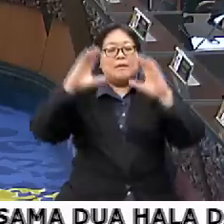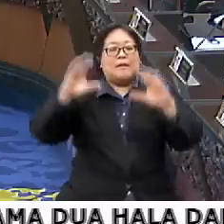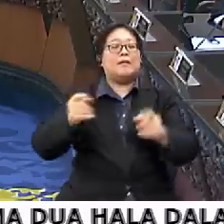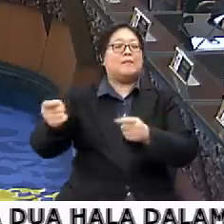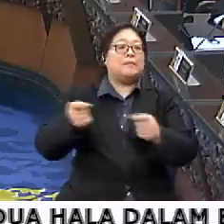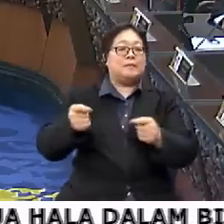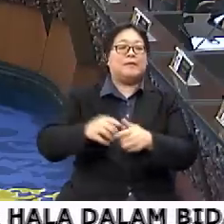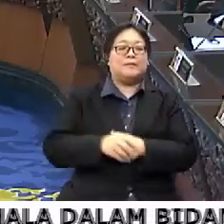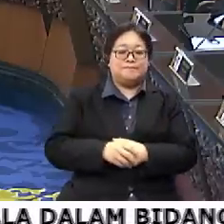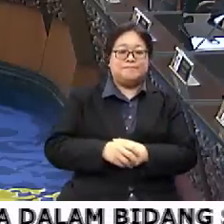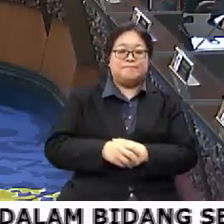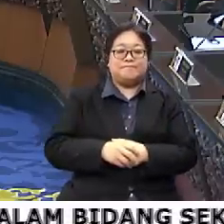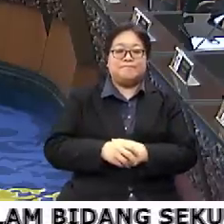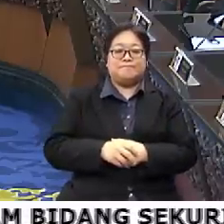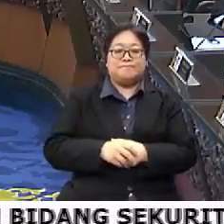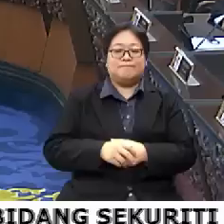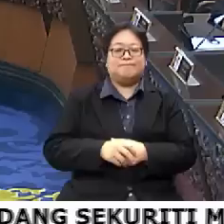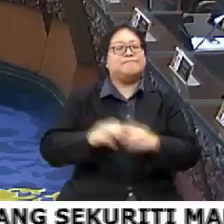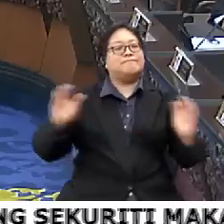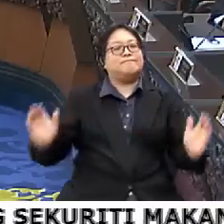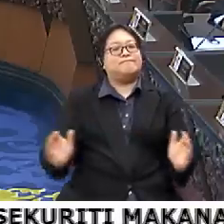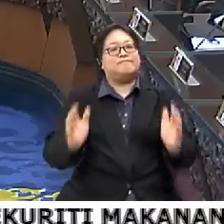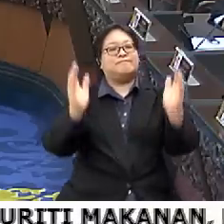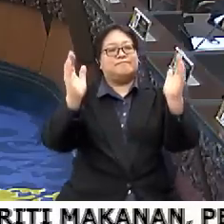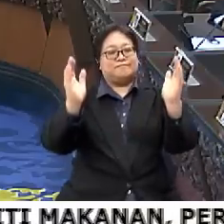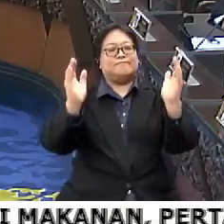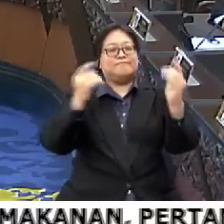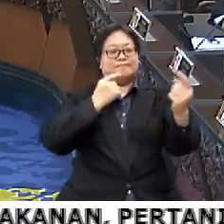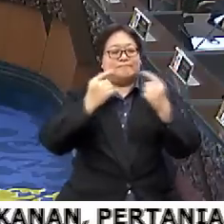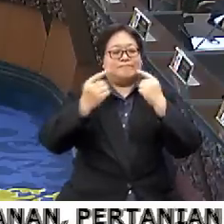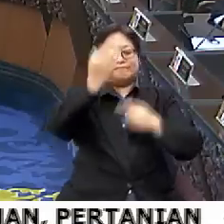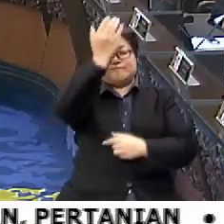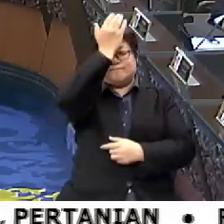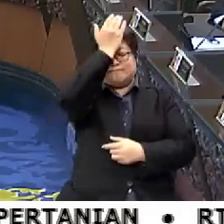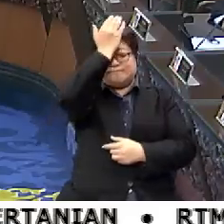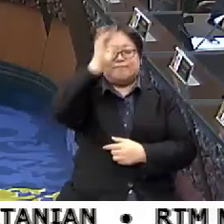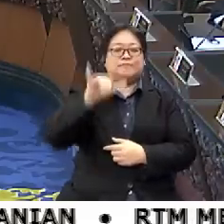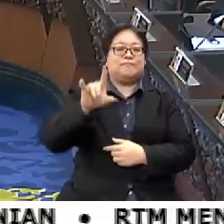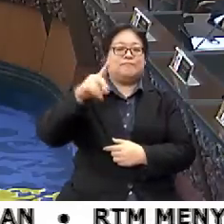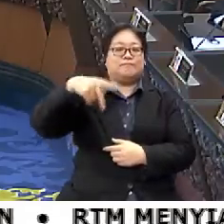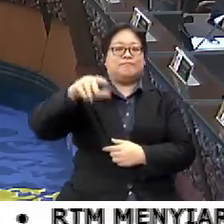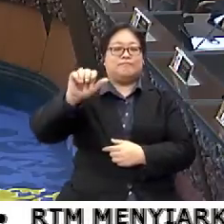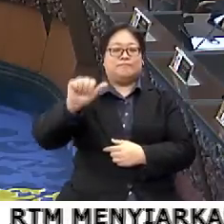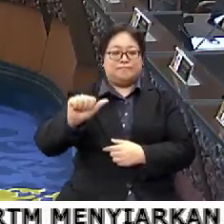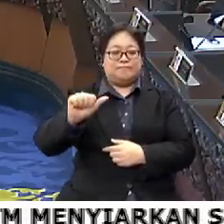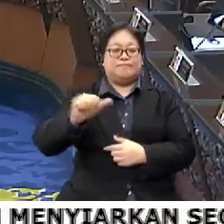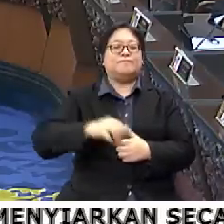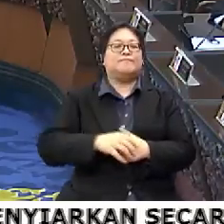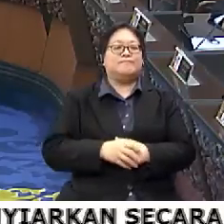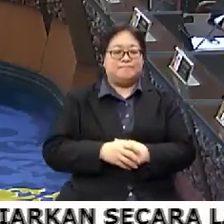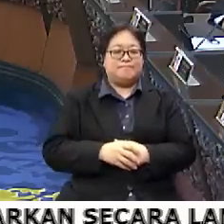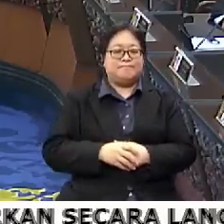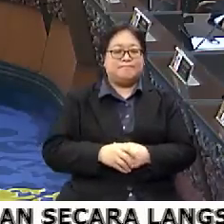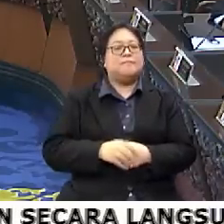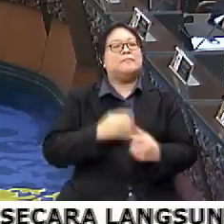pentadbirannya. Setelah menjunjung kasih kepada Duli Yang Maha Mulia, Seri Perdana Pergabinda Yang Dipertuan Agong, atas